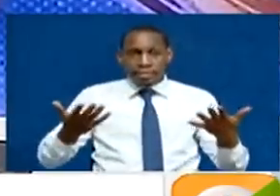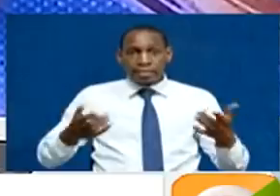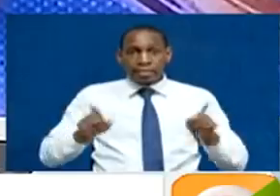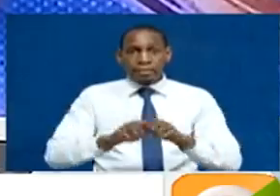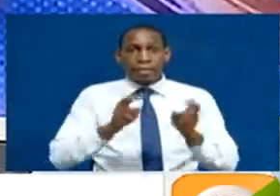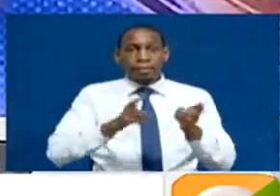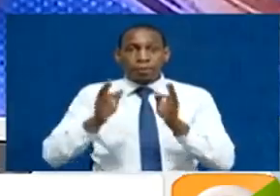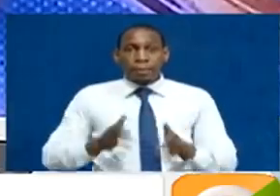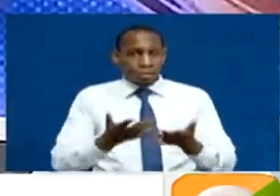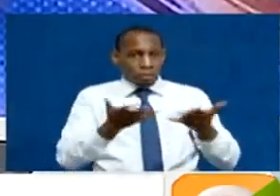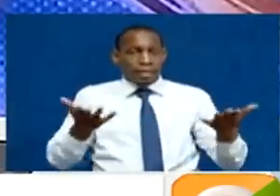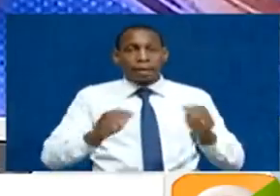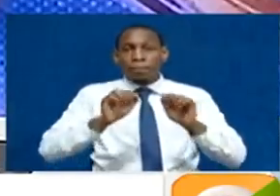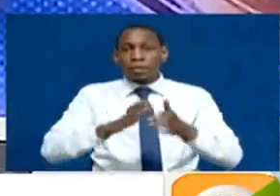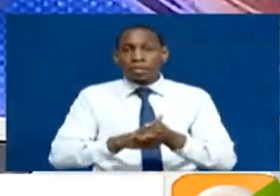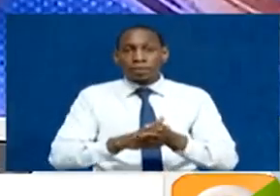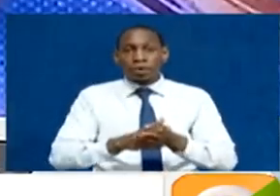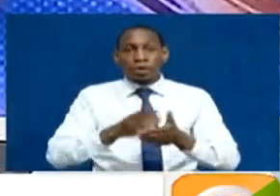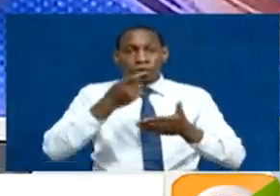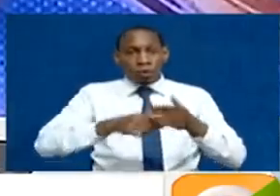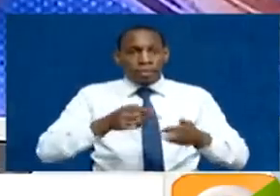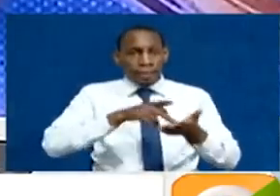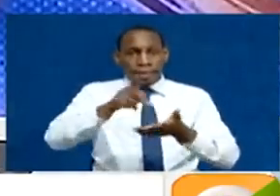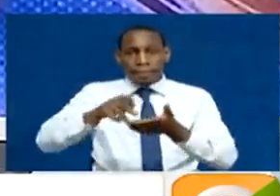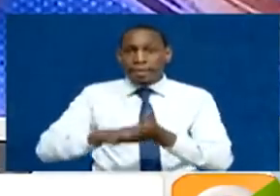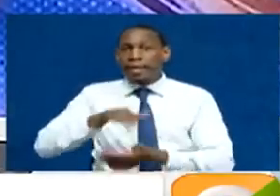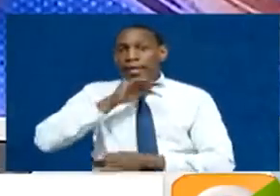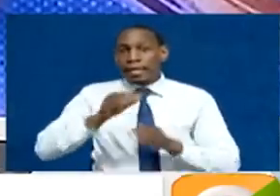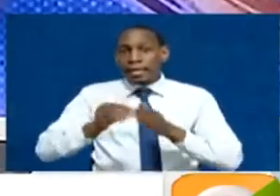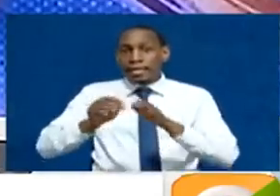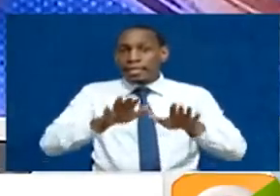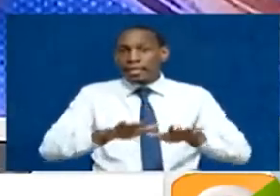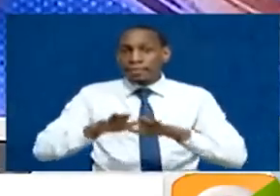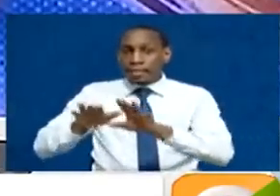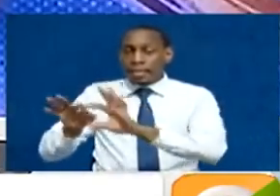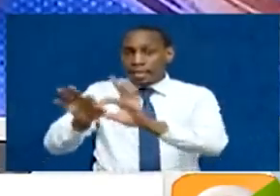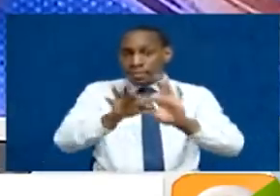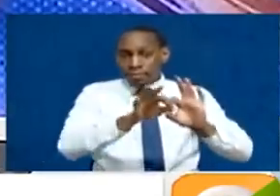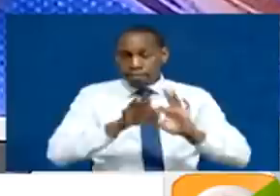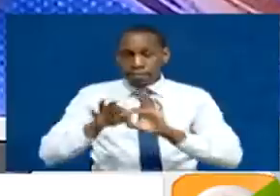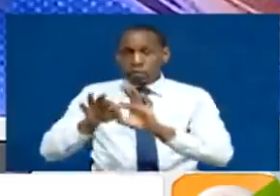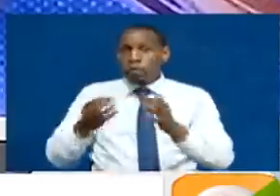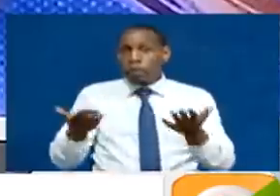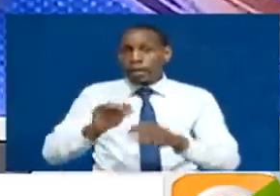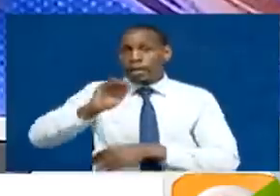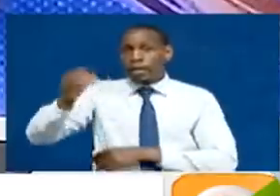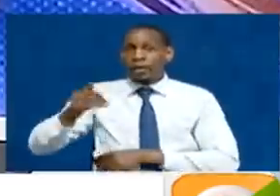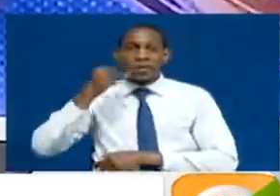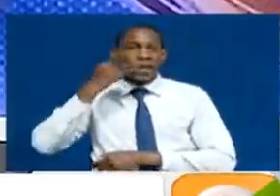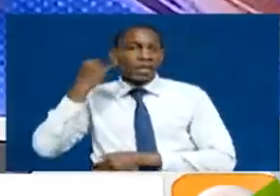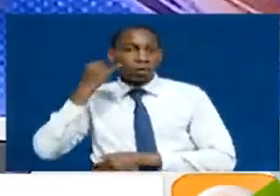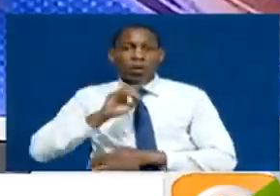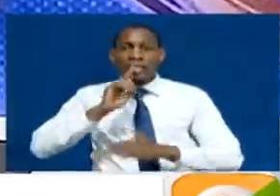ili Mkenya wa kawaida aweze kumudu gharama. Odinga ambaye aliongoza kampeni za Azimio la Umoja katika kaunti ya